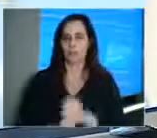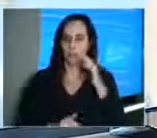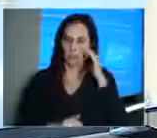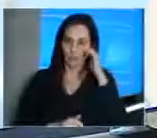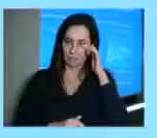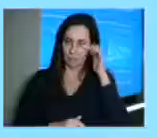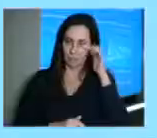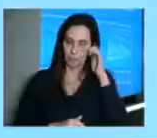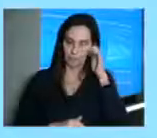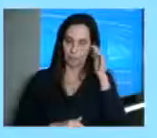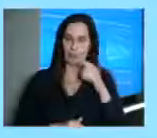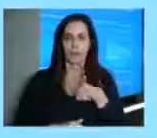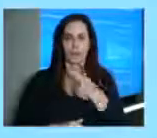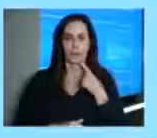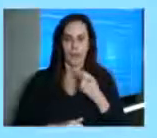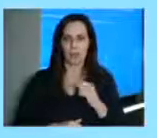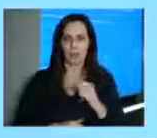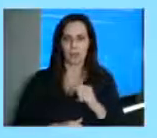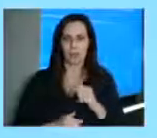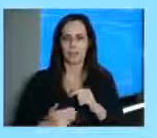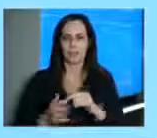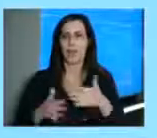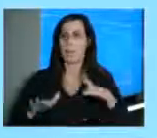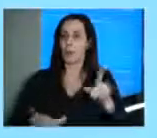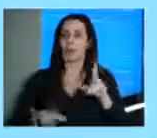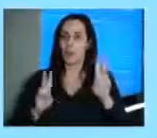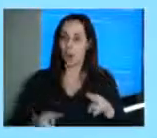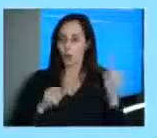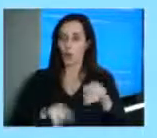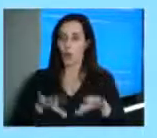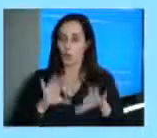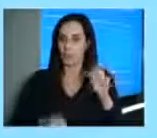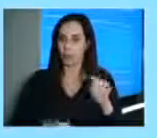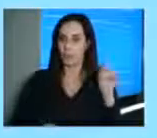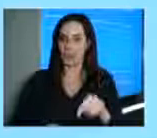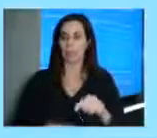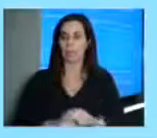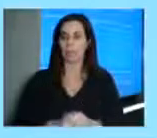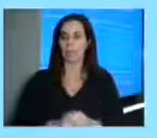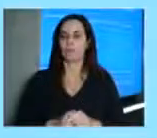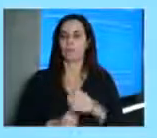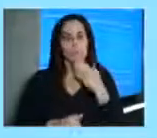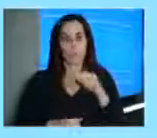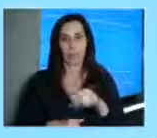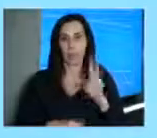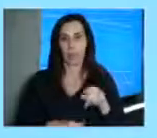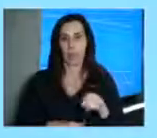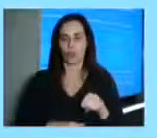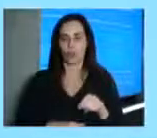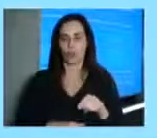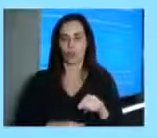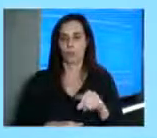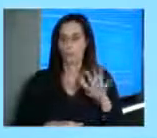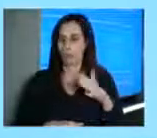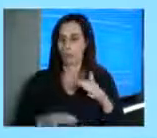ואפילו, אני ארחיב לך אותה, כי כמה מנדטים באמת יכולים לבוא להצביע שלא באים להצביע. בישראל יש לנו, בבחירות הקרובות